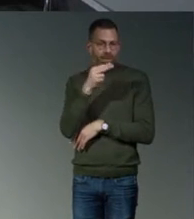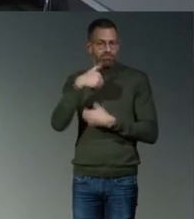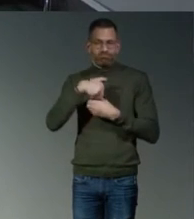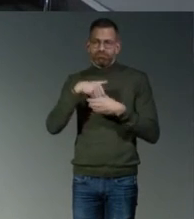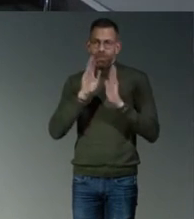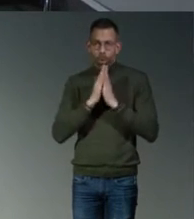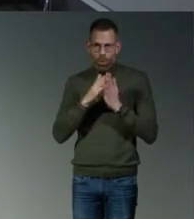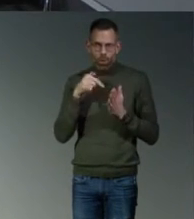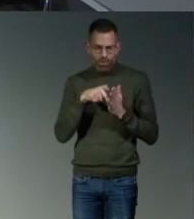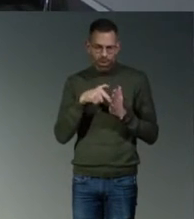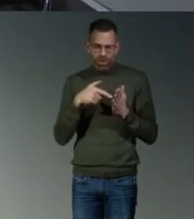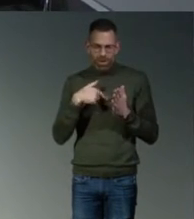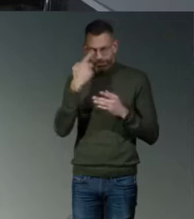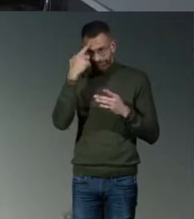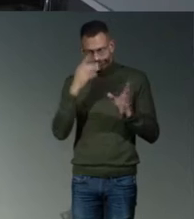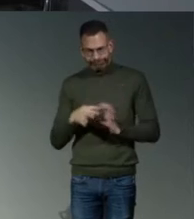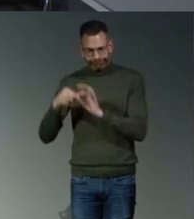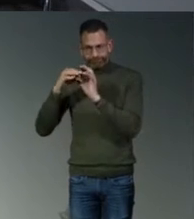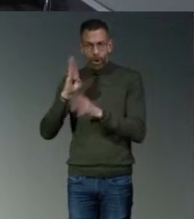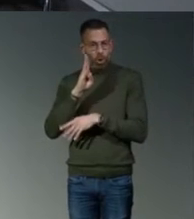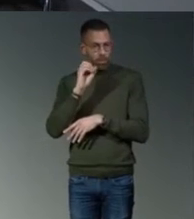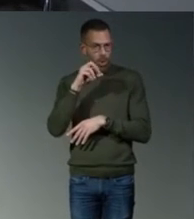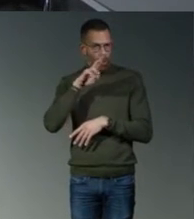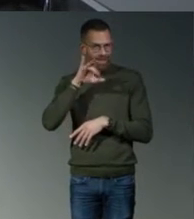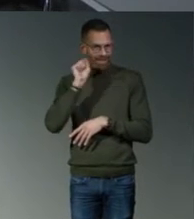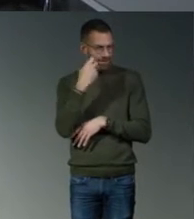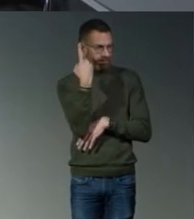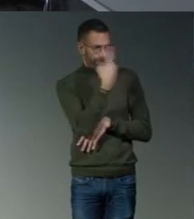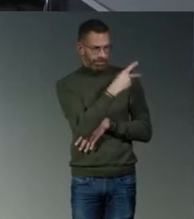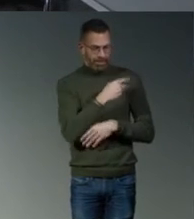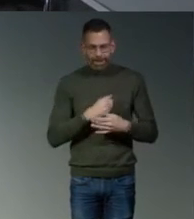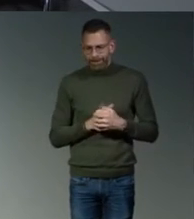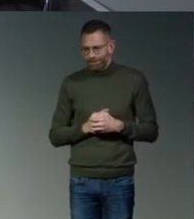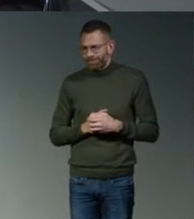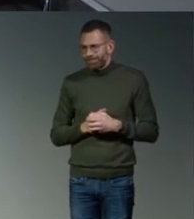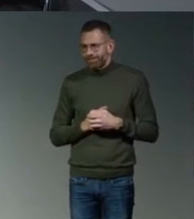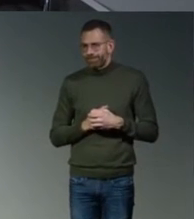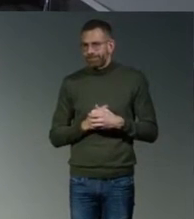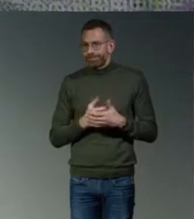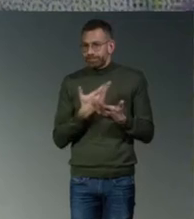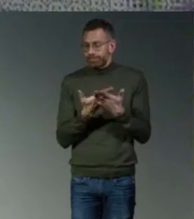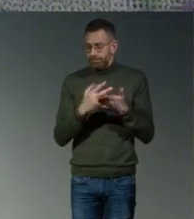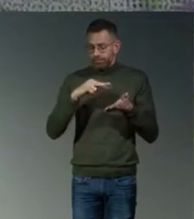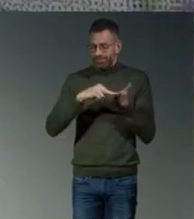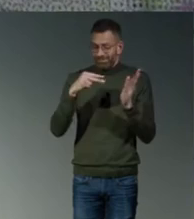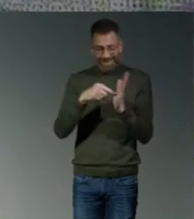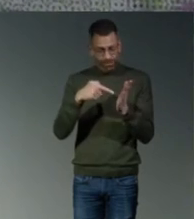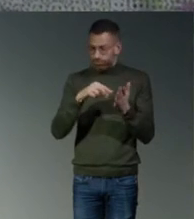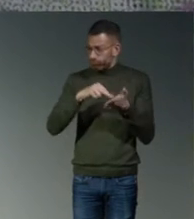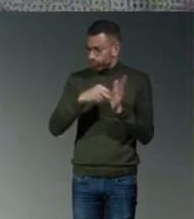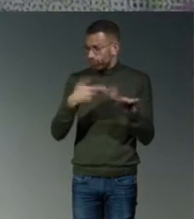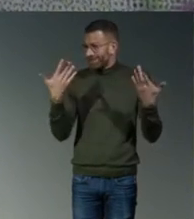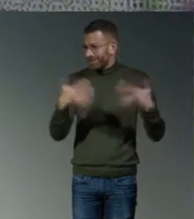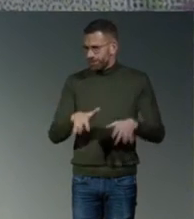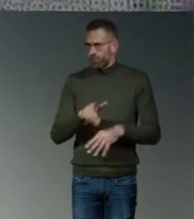qui m'a beaucoup fait penser à Boris. Et effectivement, encore une fois, la technologie, c'est pas juste de la technologie. La